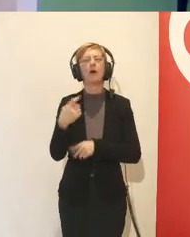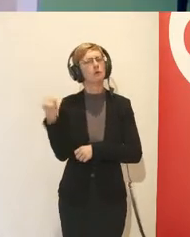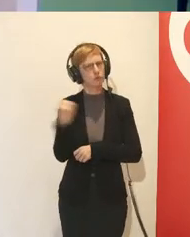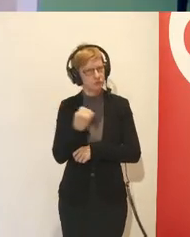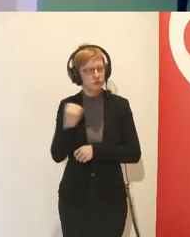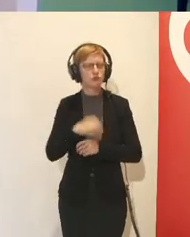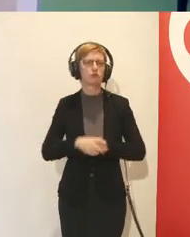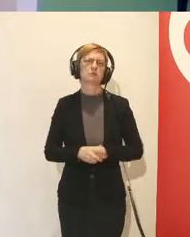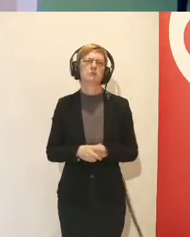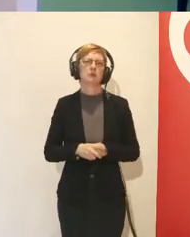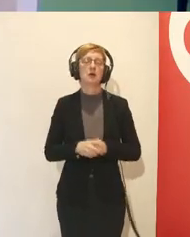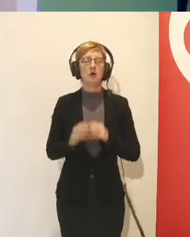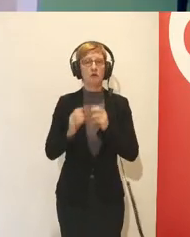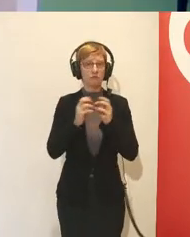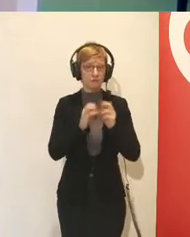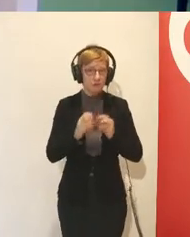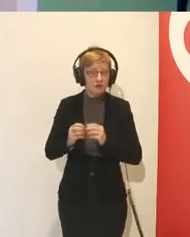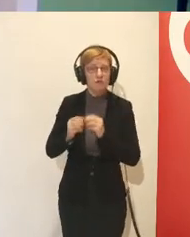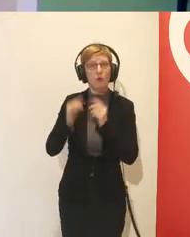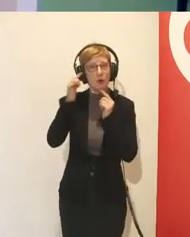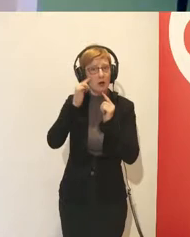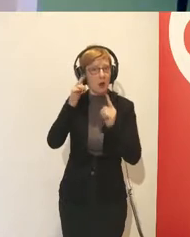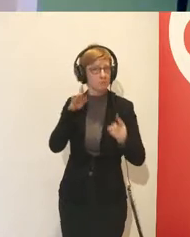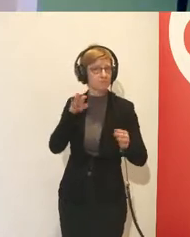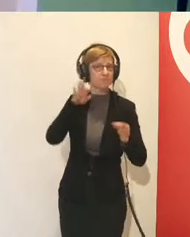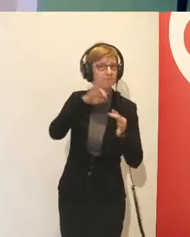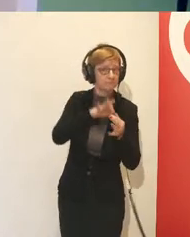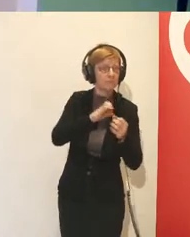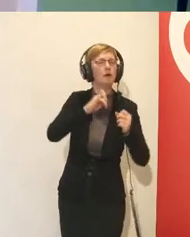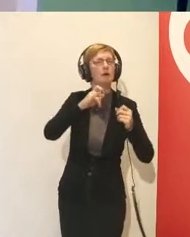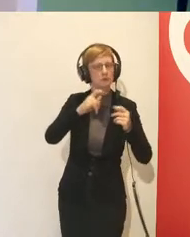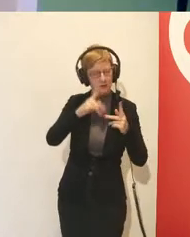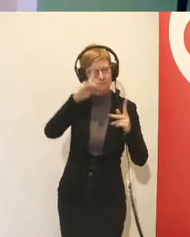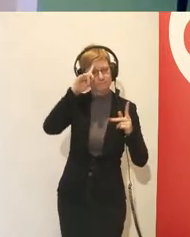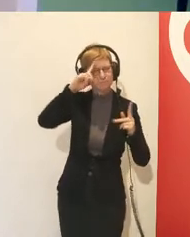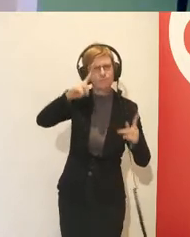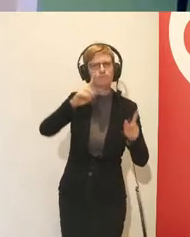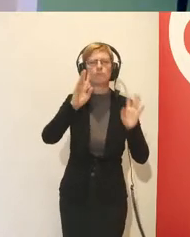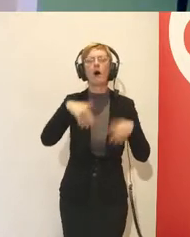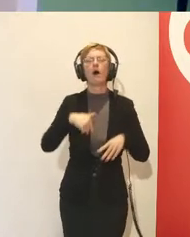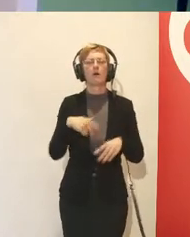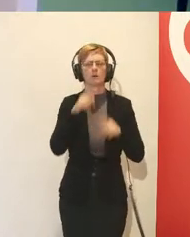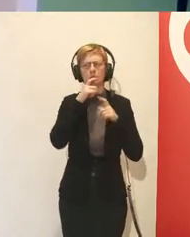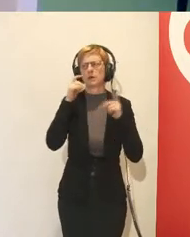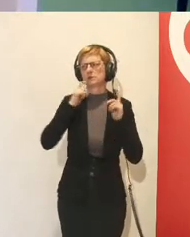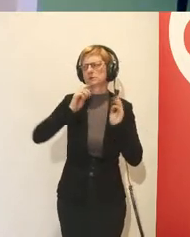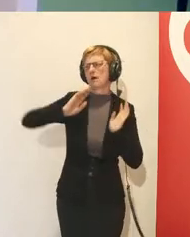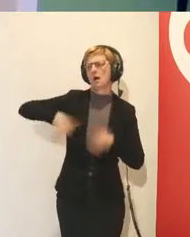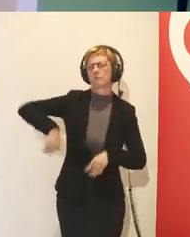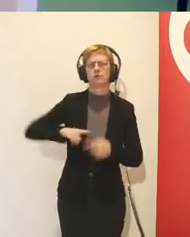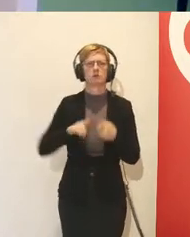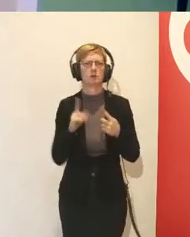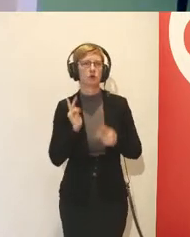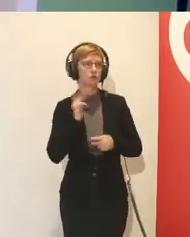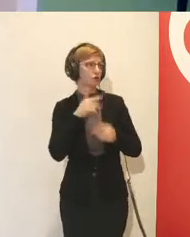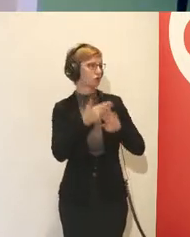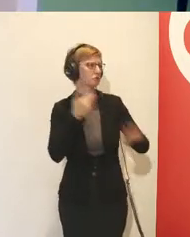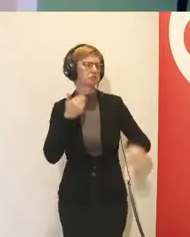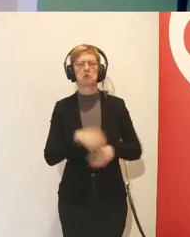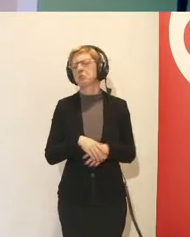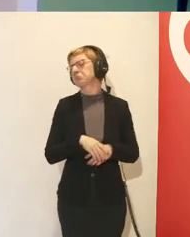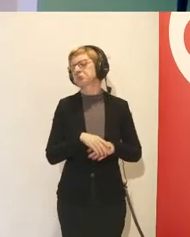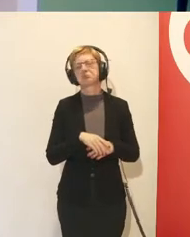verschwörung glaubt macht es natürlich was mit ein mann trägt weniger wahrscheinlich eine gesichtsmaske betreibt kein social distanz ging auch die